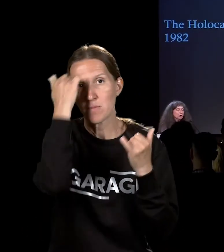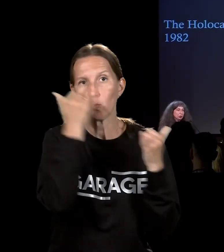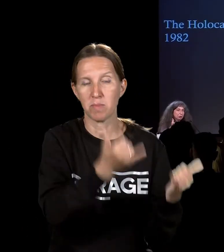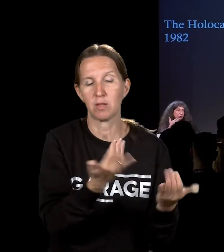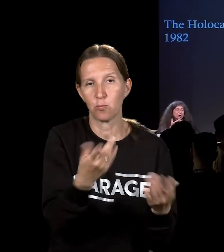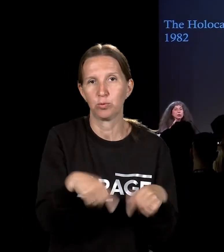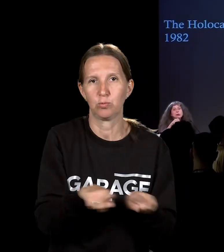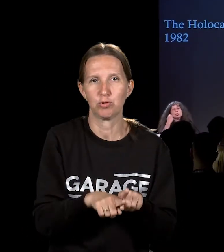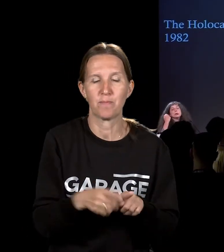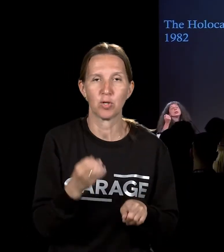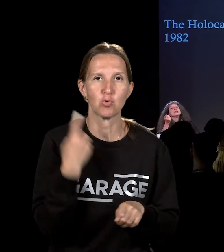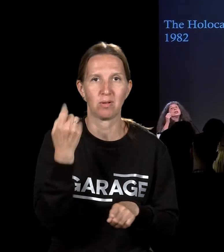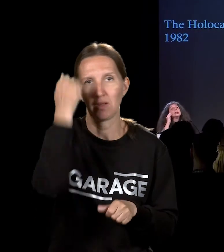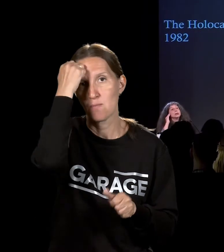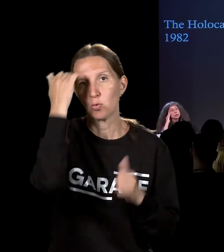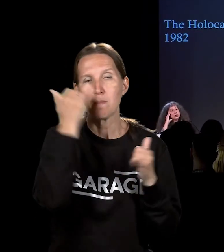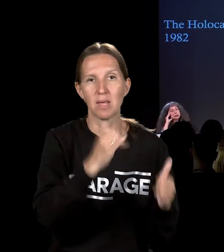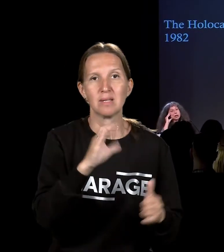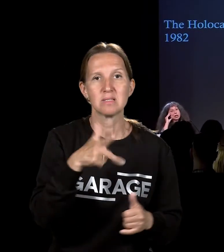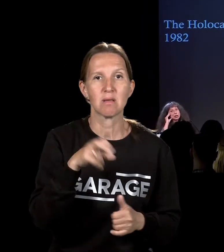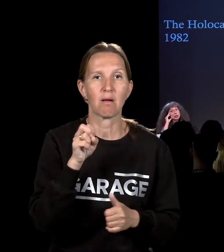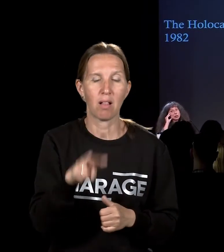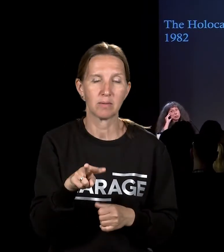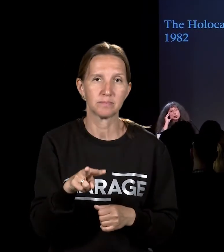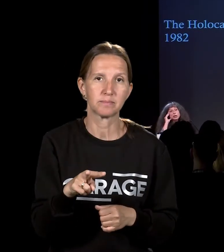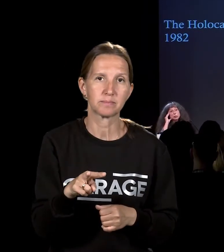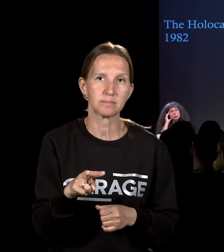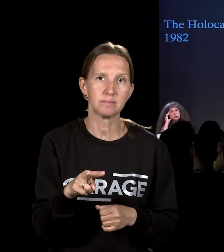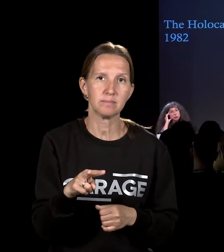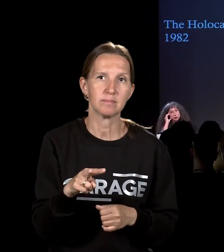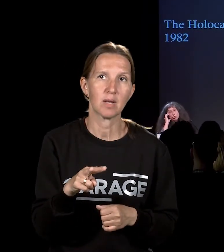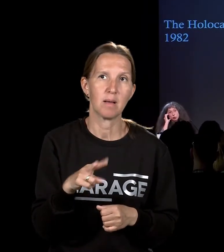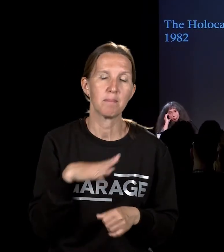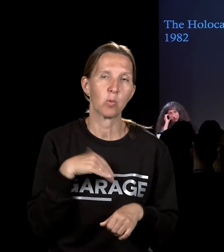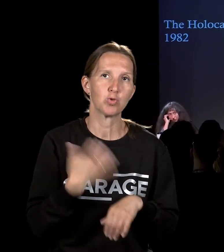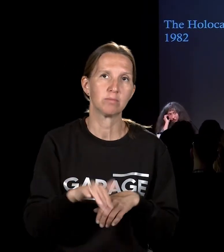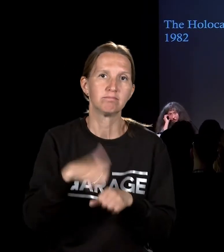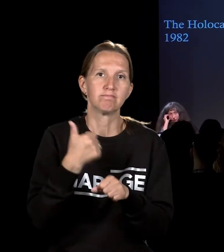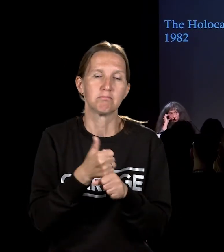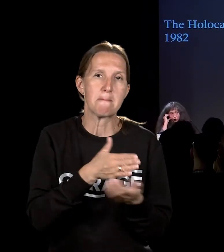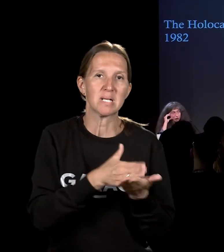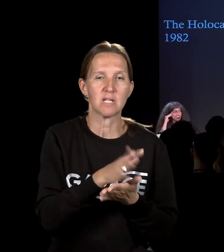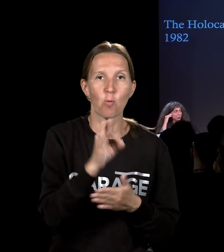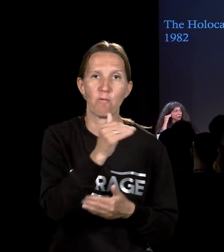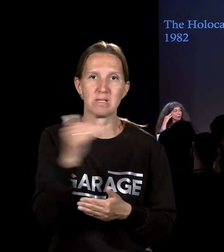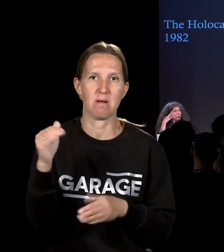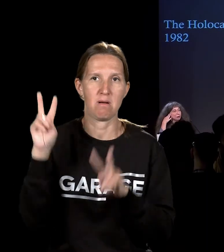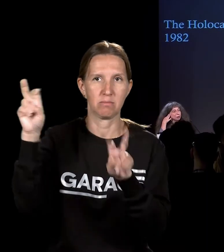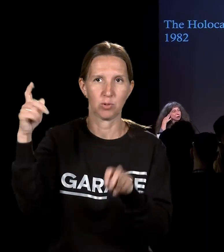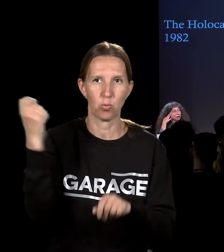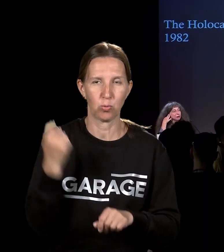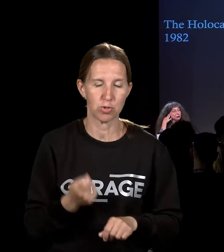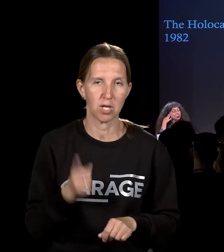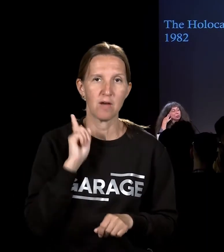из таких уж, когда я говорю, что стикл становится мейнстримным, в хорошем смысле официальным художником. В 1982